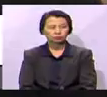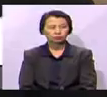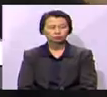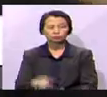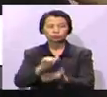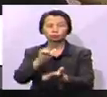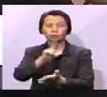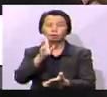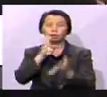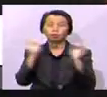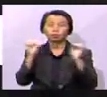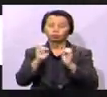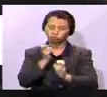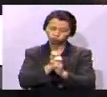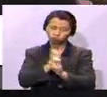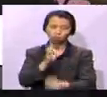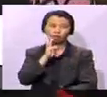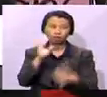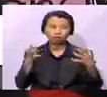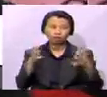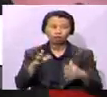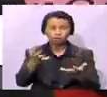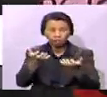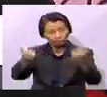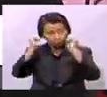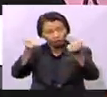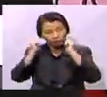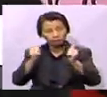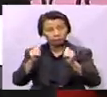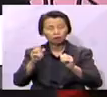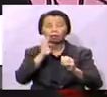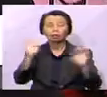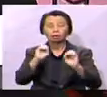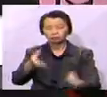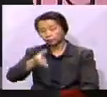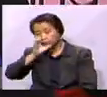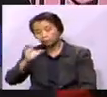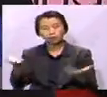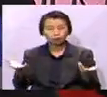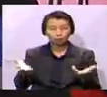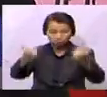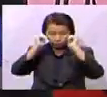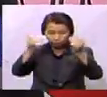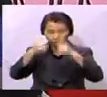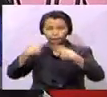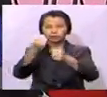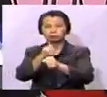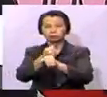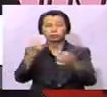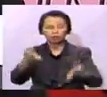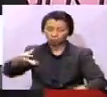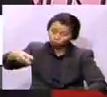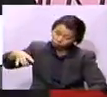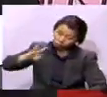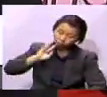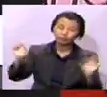Tak ada air ni memang susah. Tak ada air, kita nak mandi puluhan harian kita tak ada, nak minum, nak mandi pergi kerja pun kadang-kadang buka air,